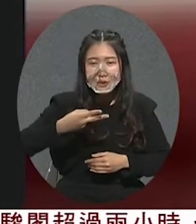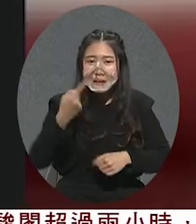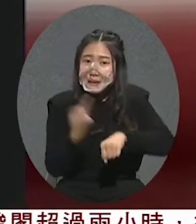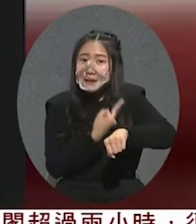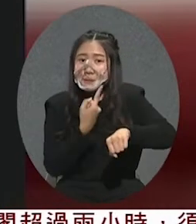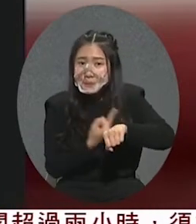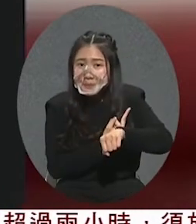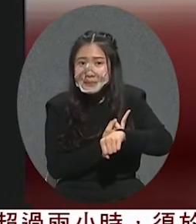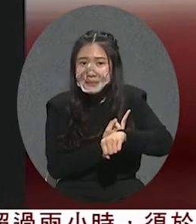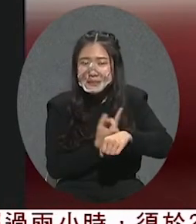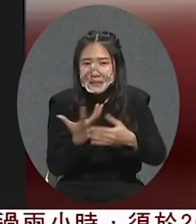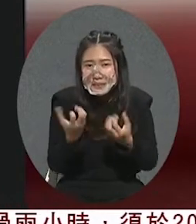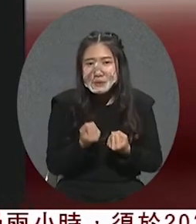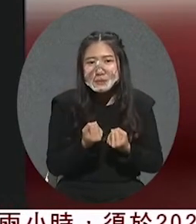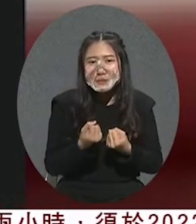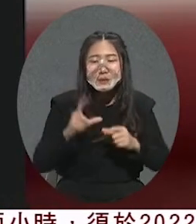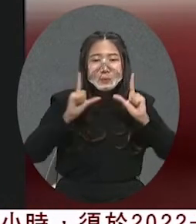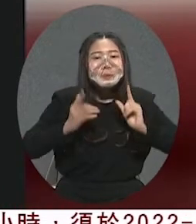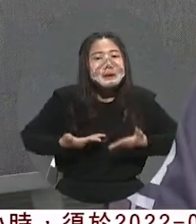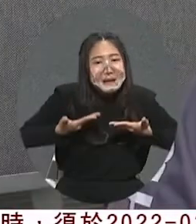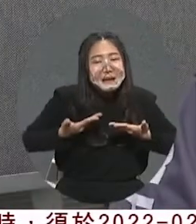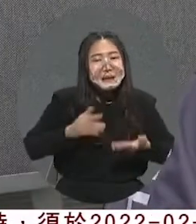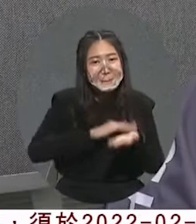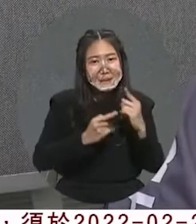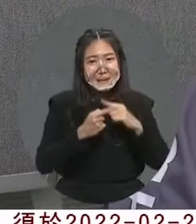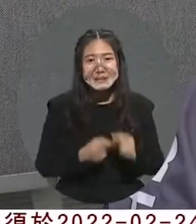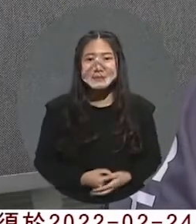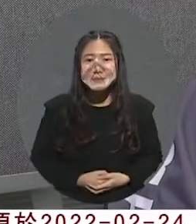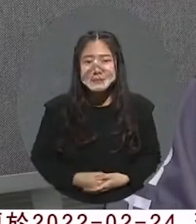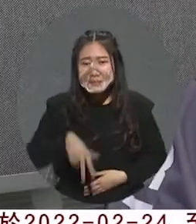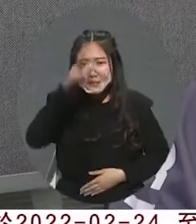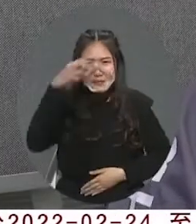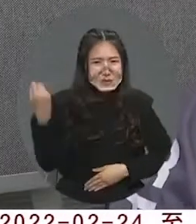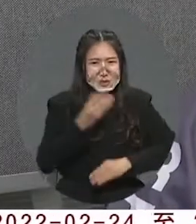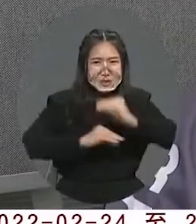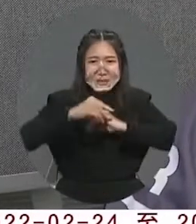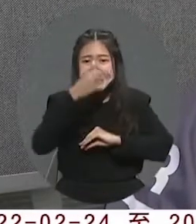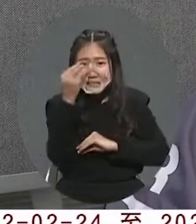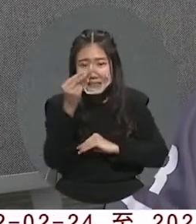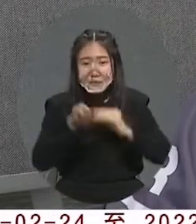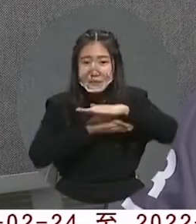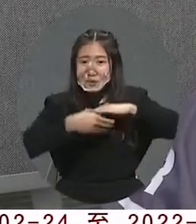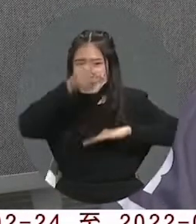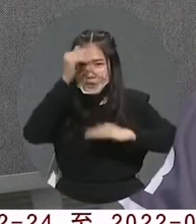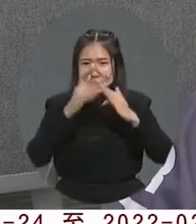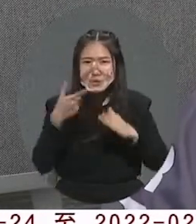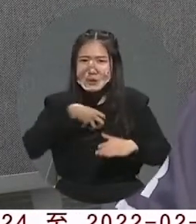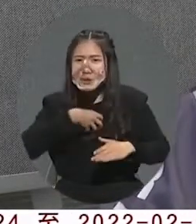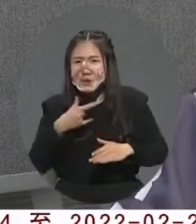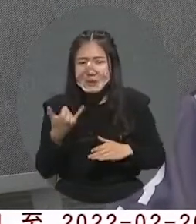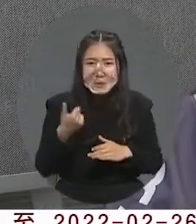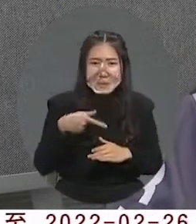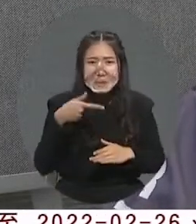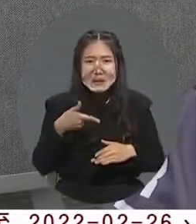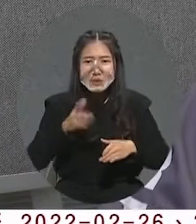時的接收我們一些輕症的患者。 政府就說會再興建多7間的方艙醫院，你認為可不可以去舒